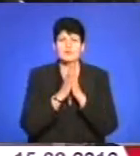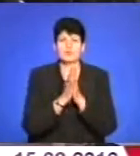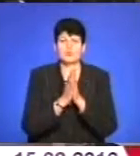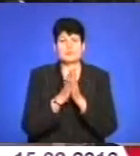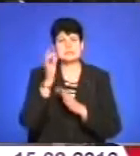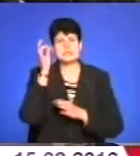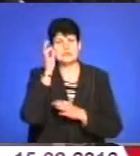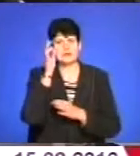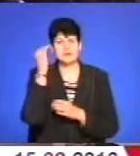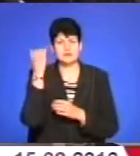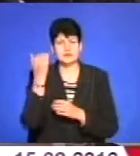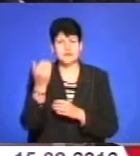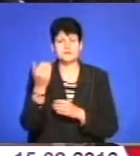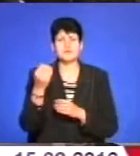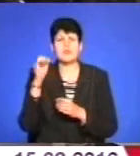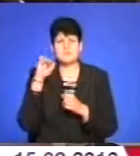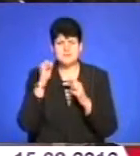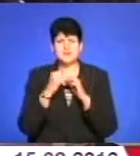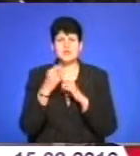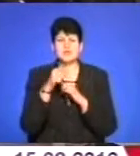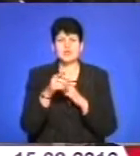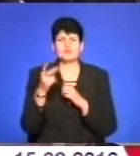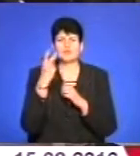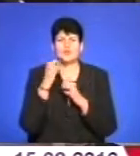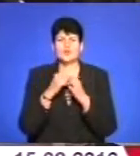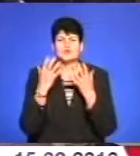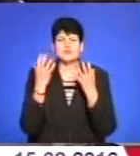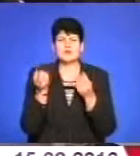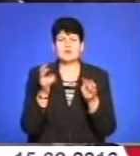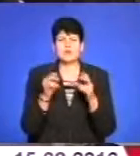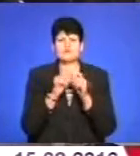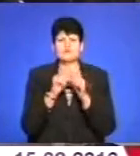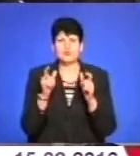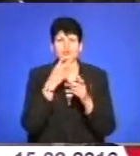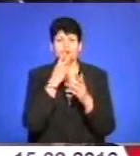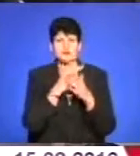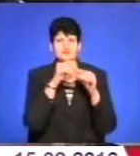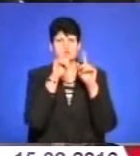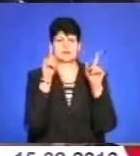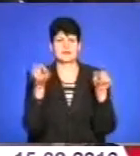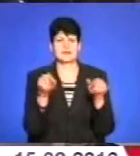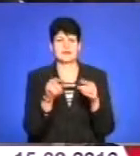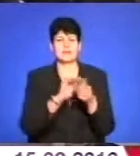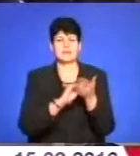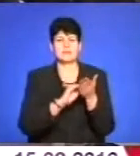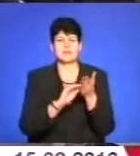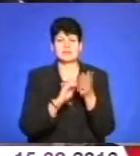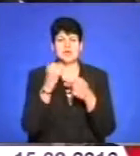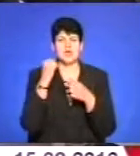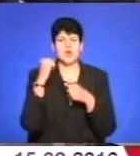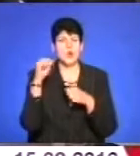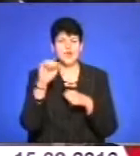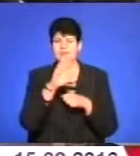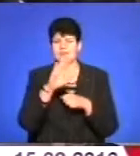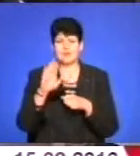їх. Звичайно, пам'ятаєш про них постійно. Кожен день, заходячи в школу, бачиш стенд, де написано «Герої не помирають». Так і